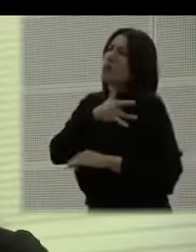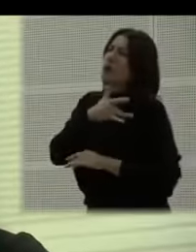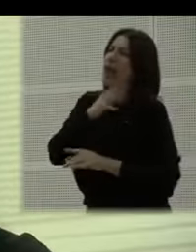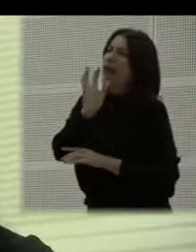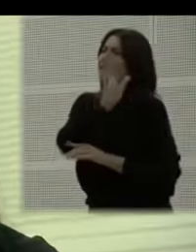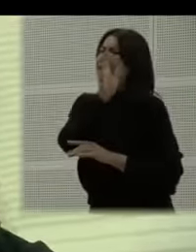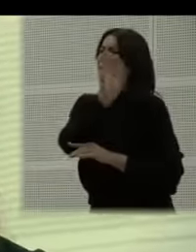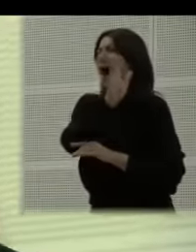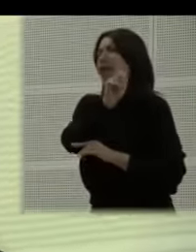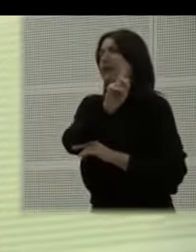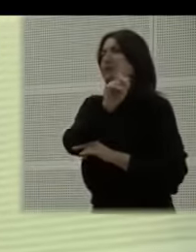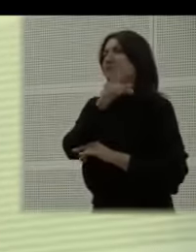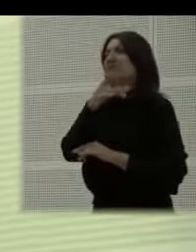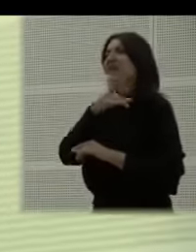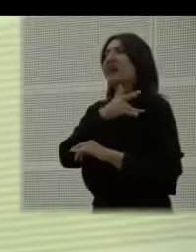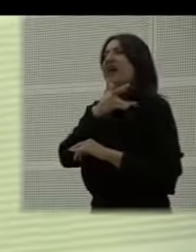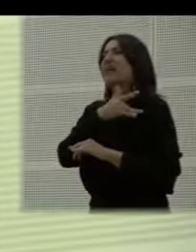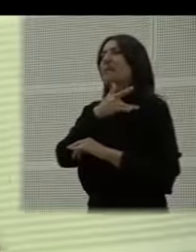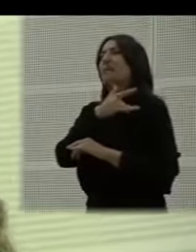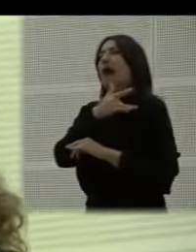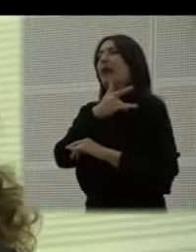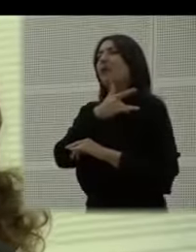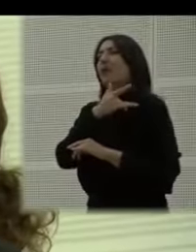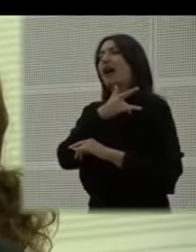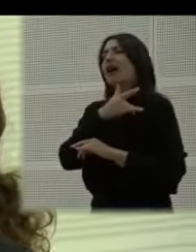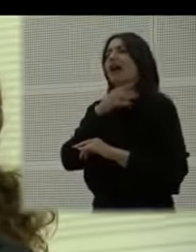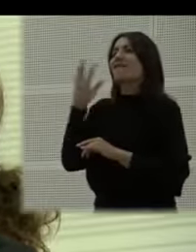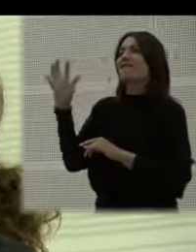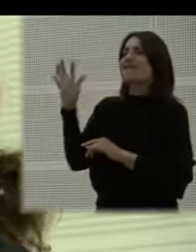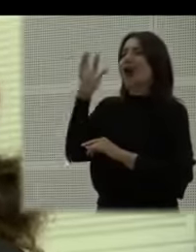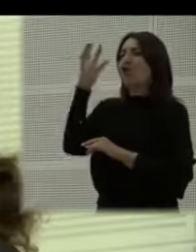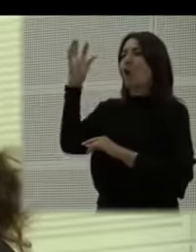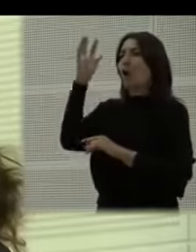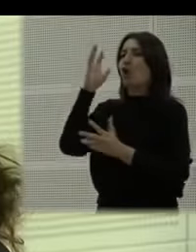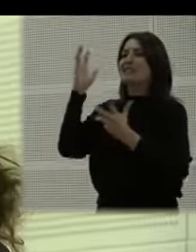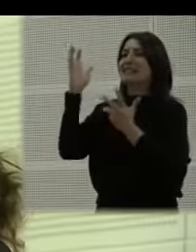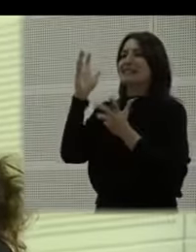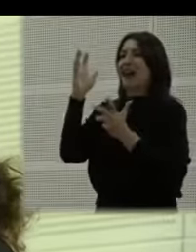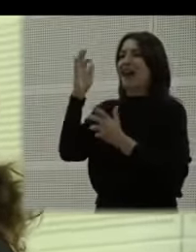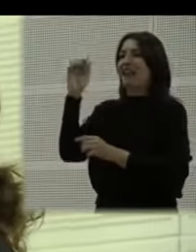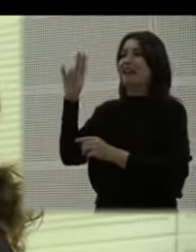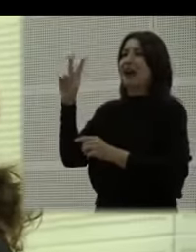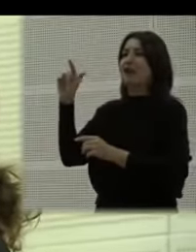chiamiamola morale della favolosità, mi piace di più. La morale della favolosità è questo: